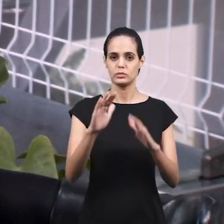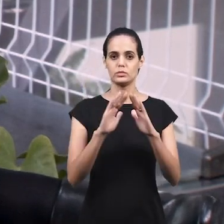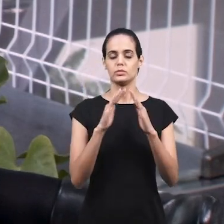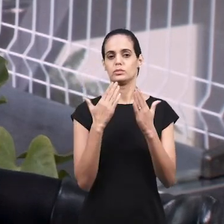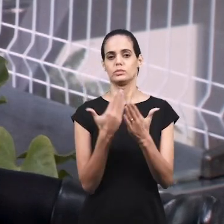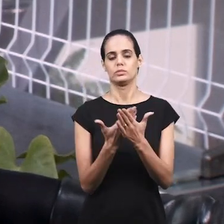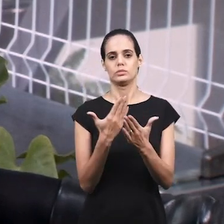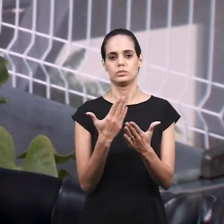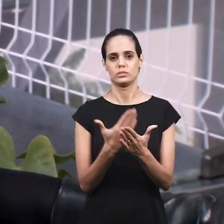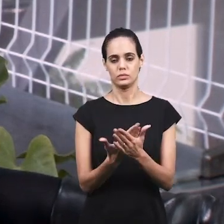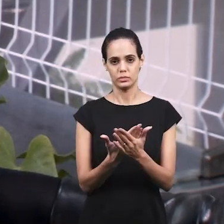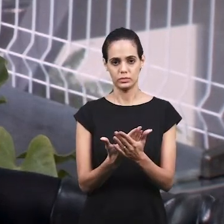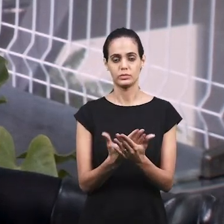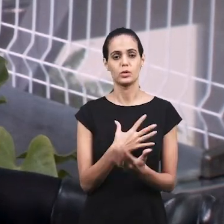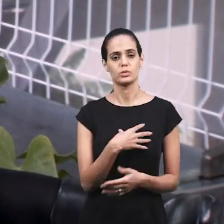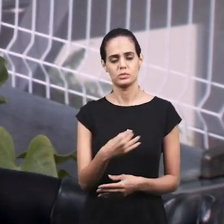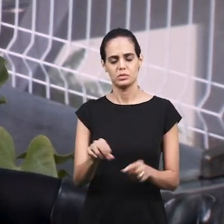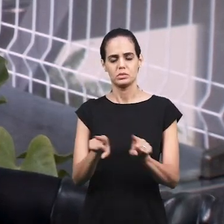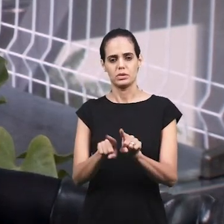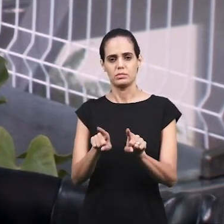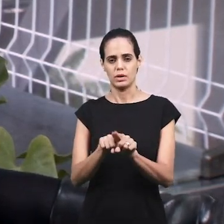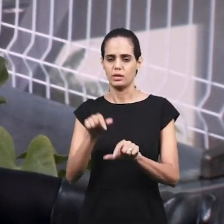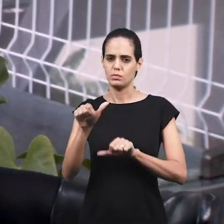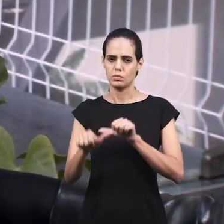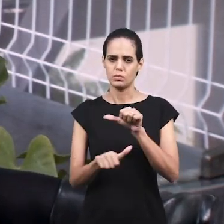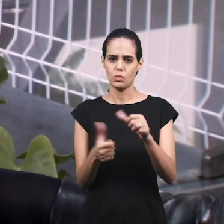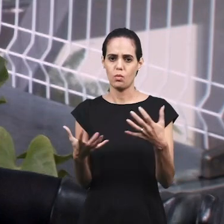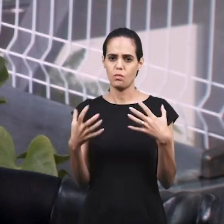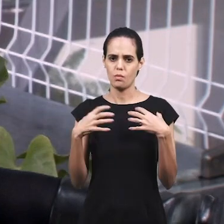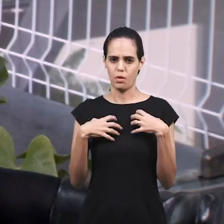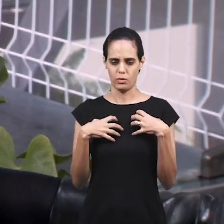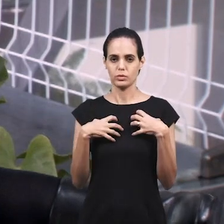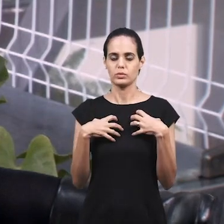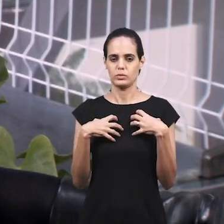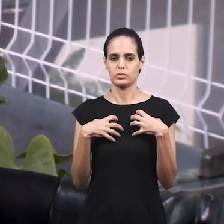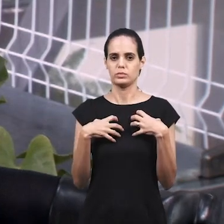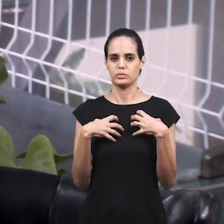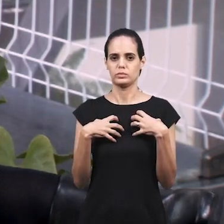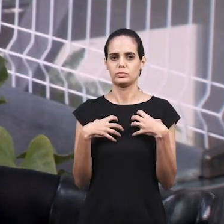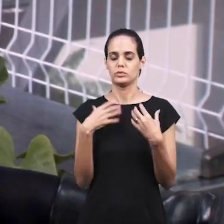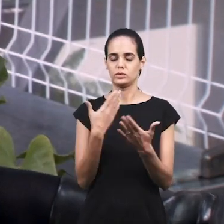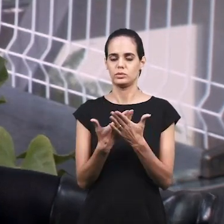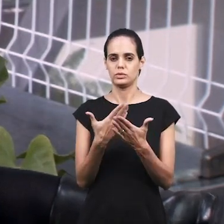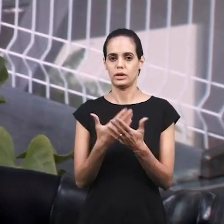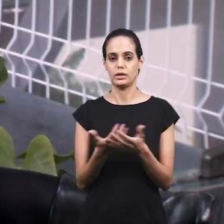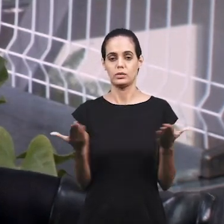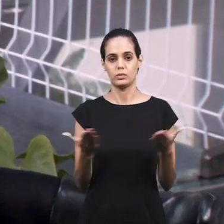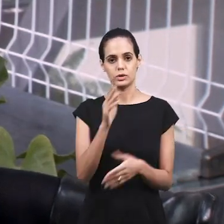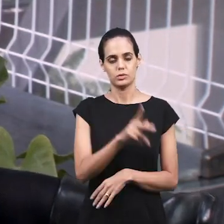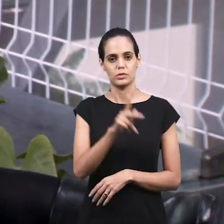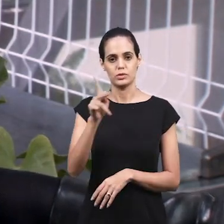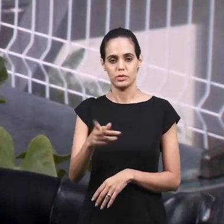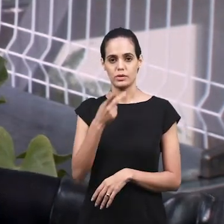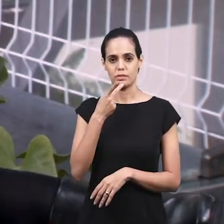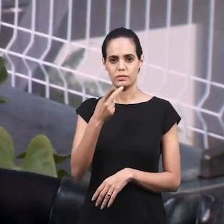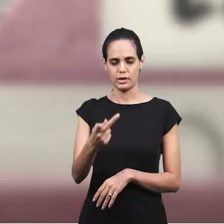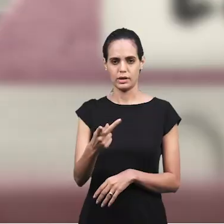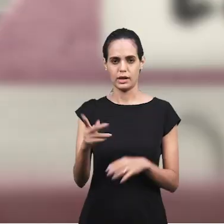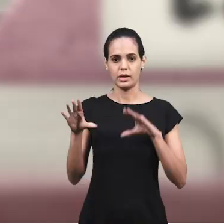organisation et méthode d'aujourd'hui, vous allez assister au professeur Keze Nunes qui nous parlera sur l'éducation dans le temps de